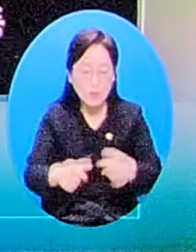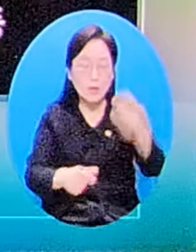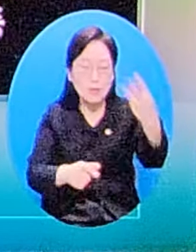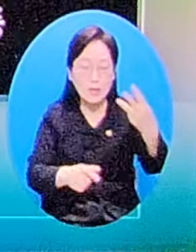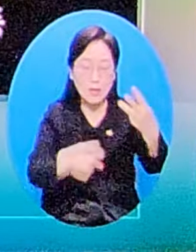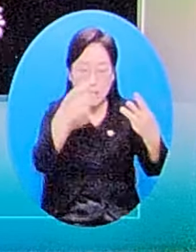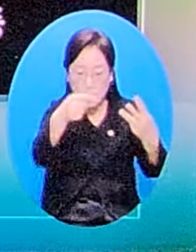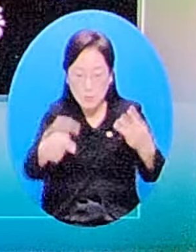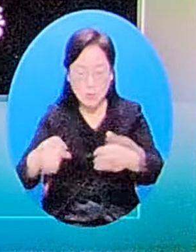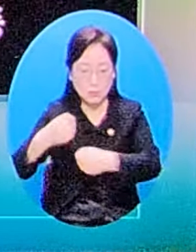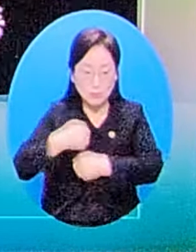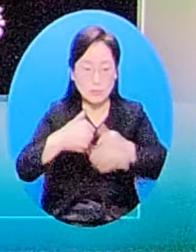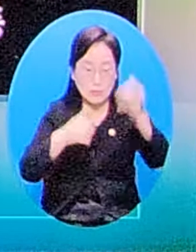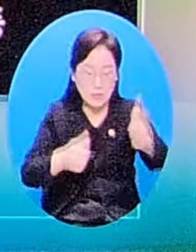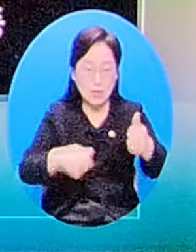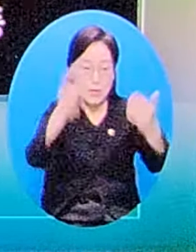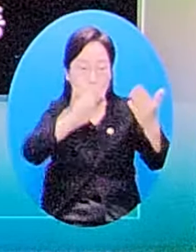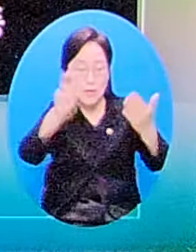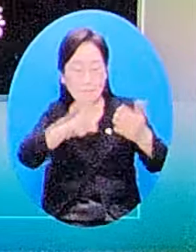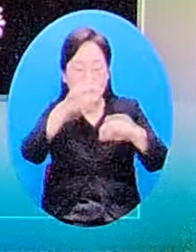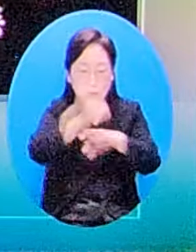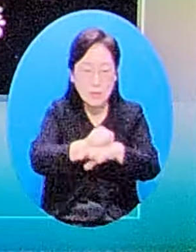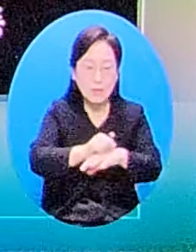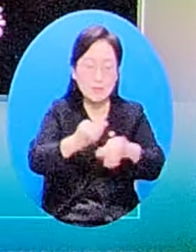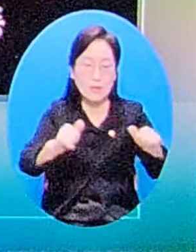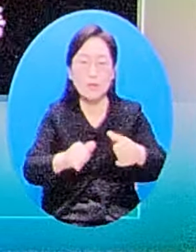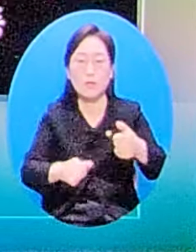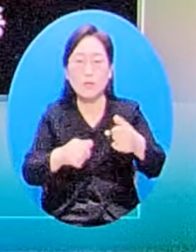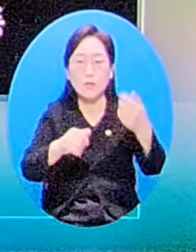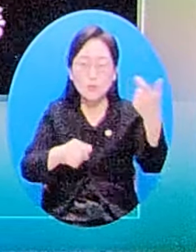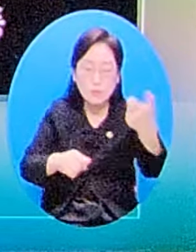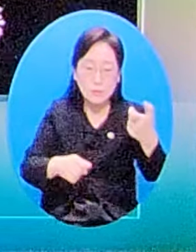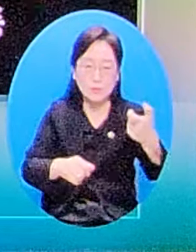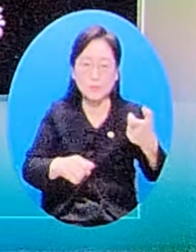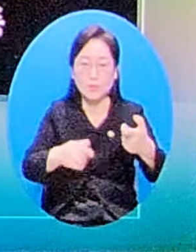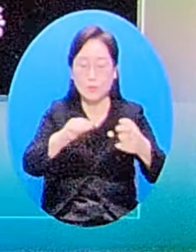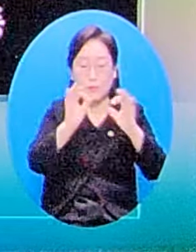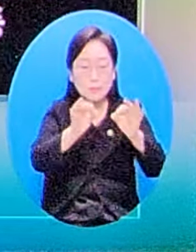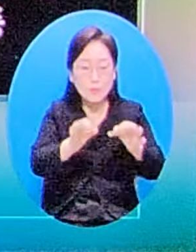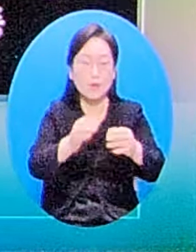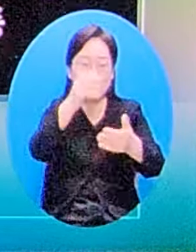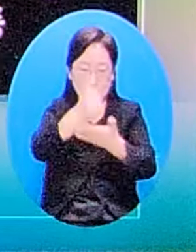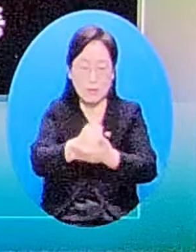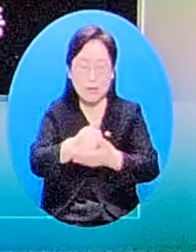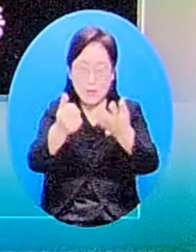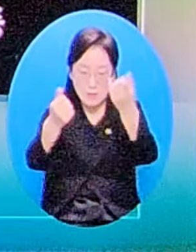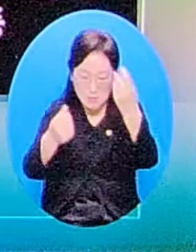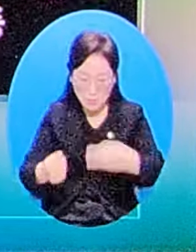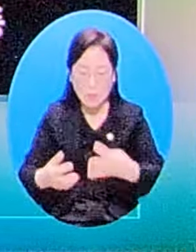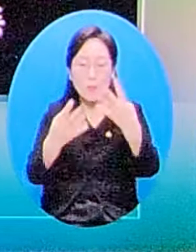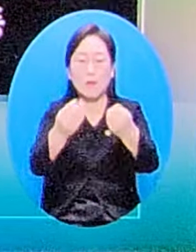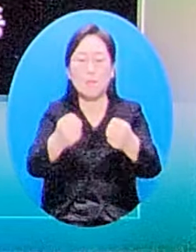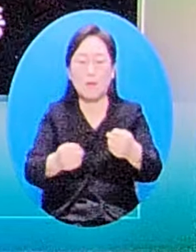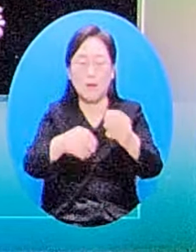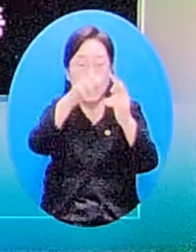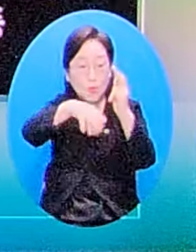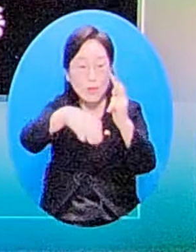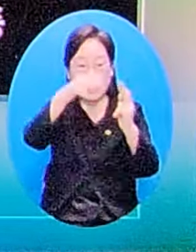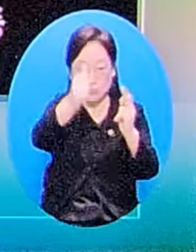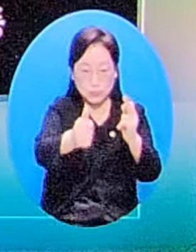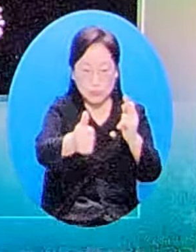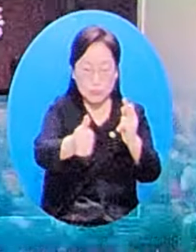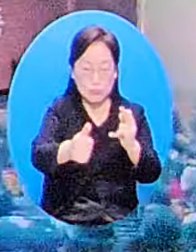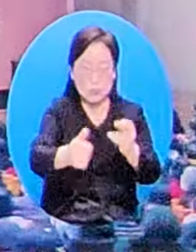75명, 작가 60명, 철도회사 책임자 50명, 금융기관장 여러 명, 광산주 여러 명이 그